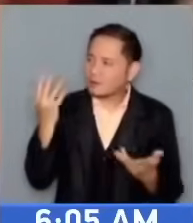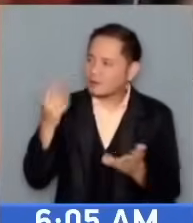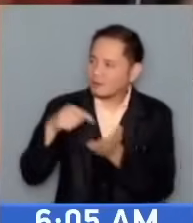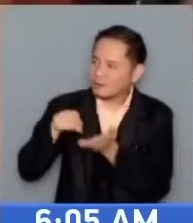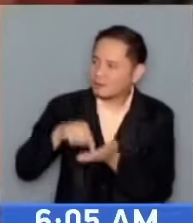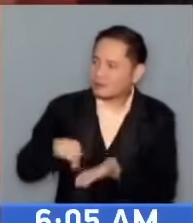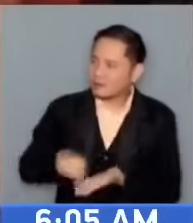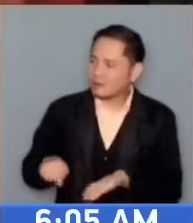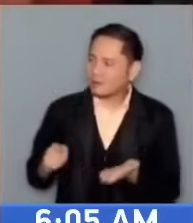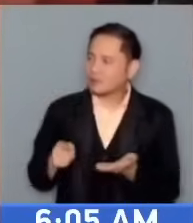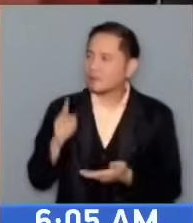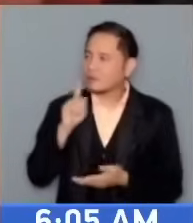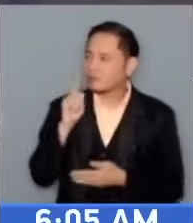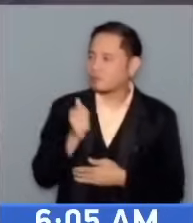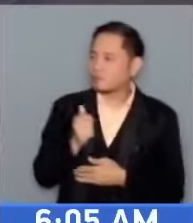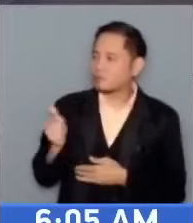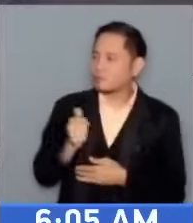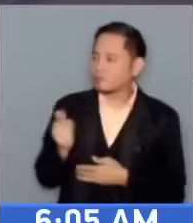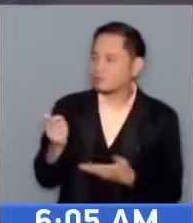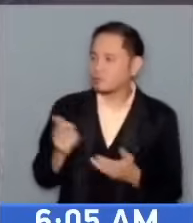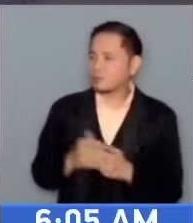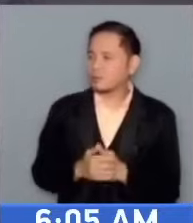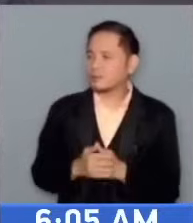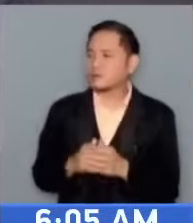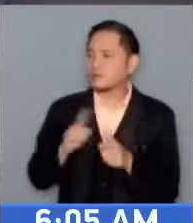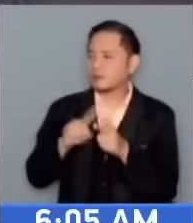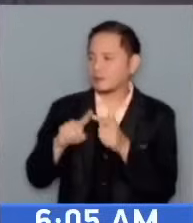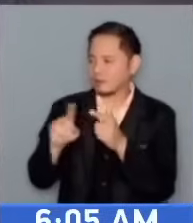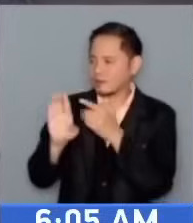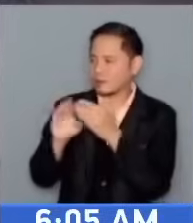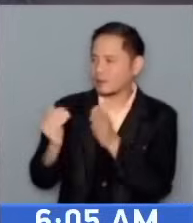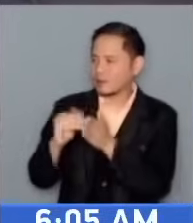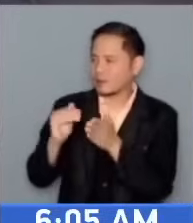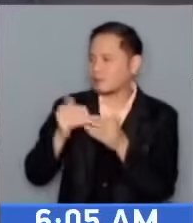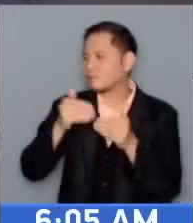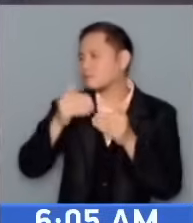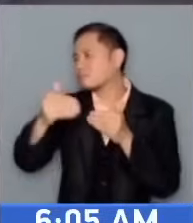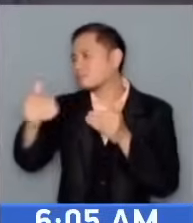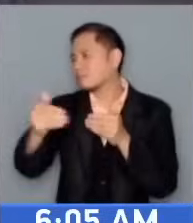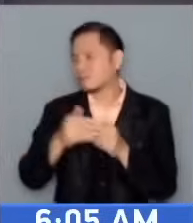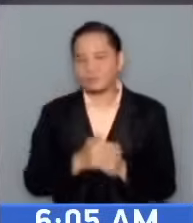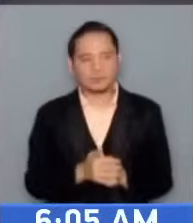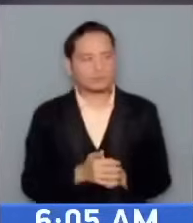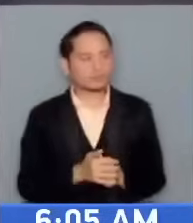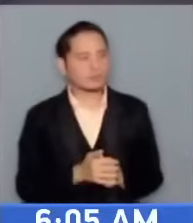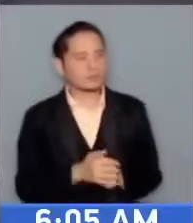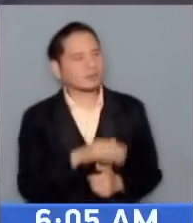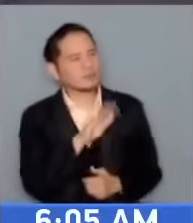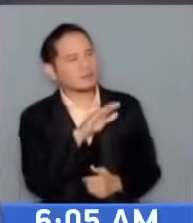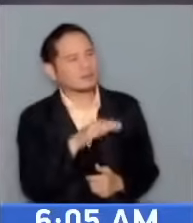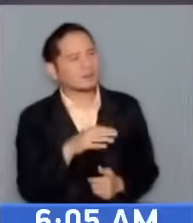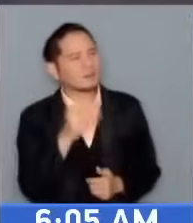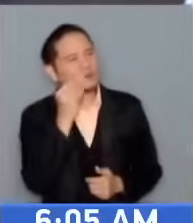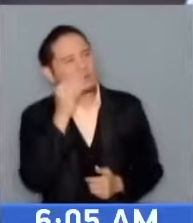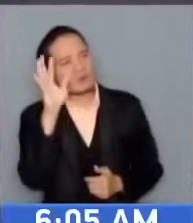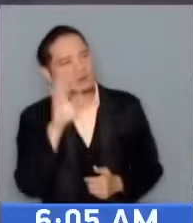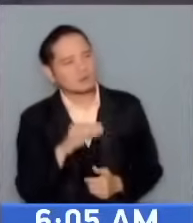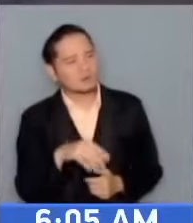medyo normal ng biyahe. Kaya uwi na ako. Kaya nga sabi ko, kukuha lang akong pambili ng